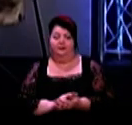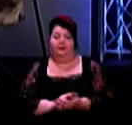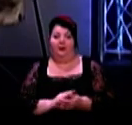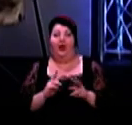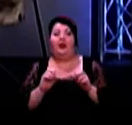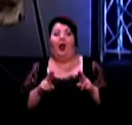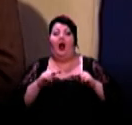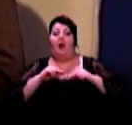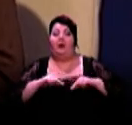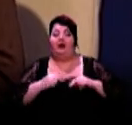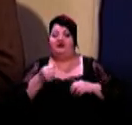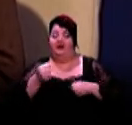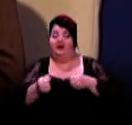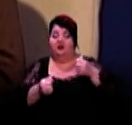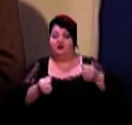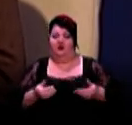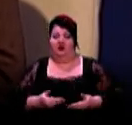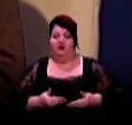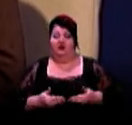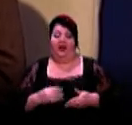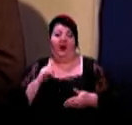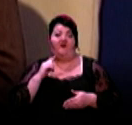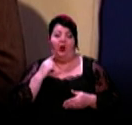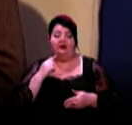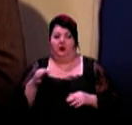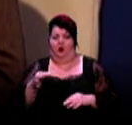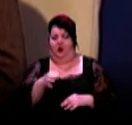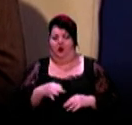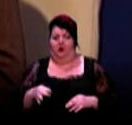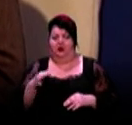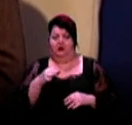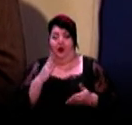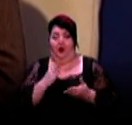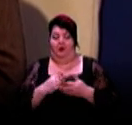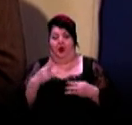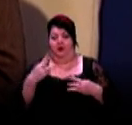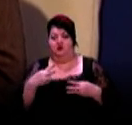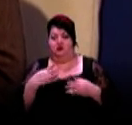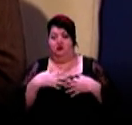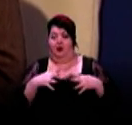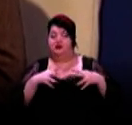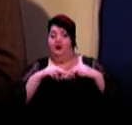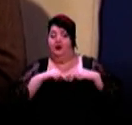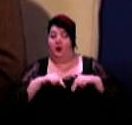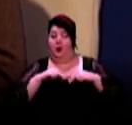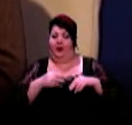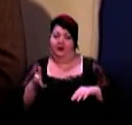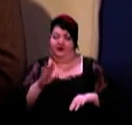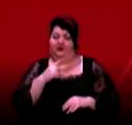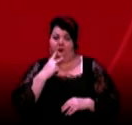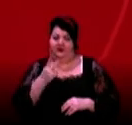Як працевлаштовують під час карантину жителів Волинської області? Про це маємо сюжет наших колег із телеканалу UA Волинь. Давайте